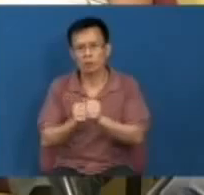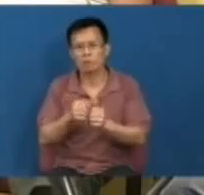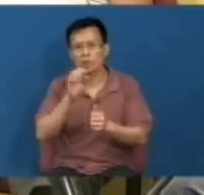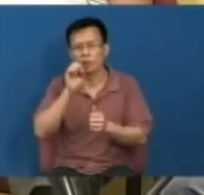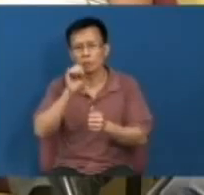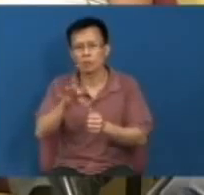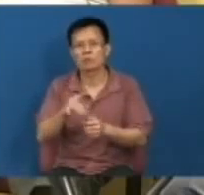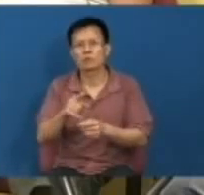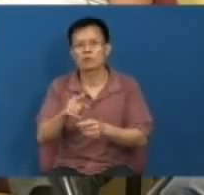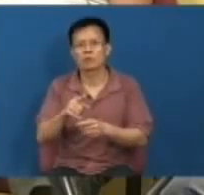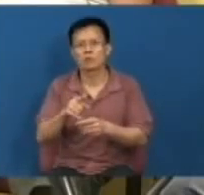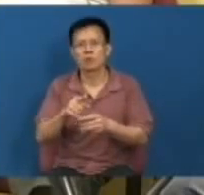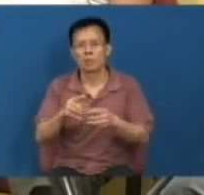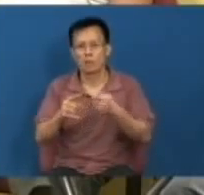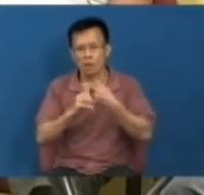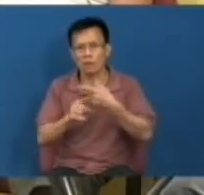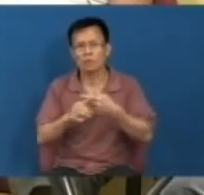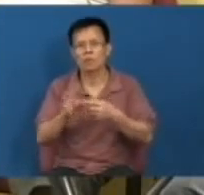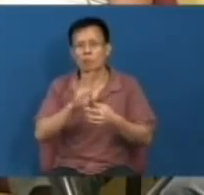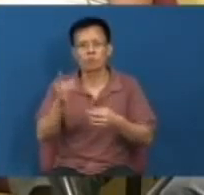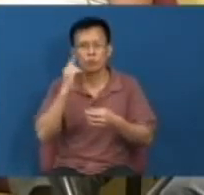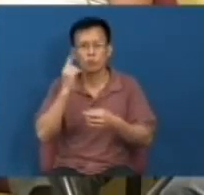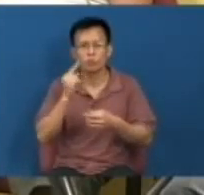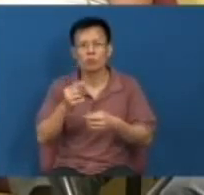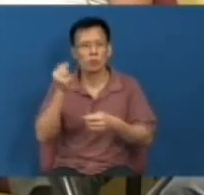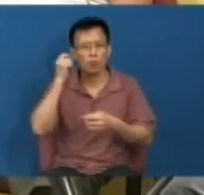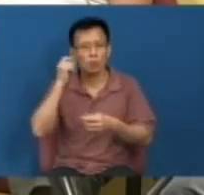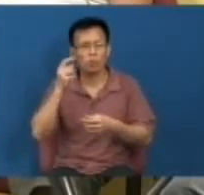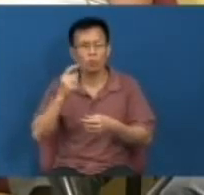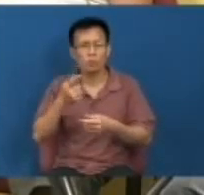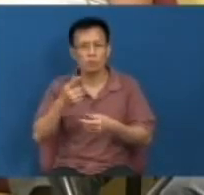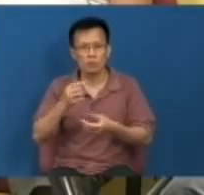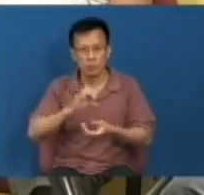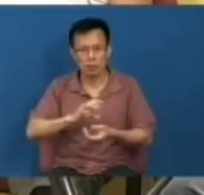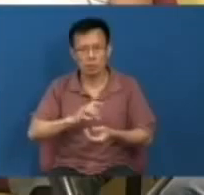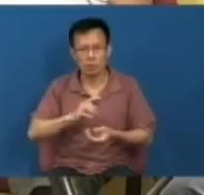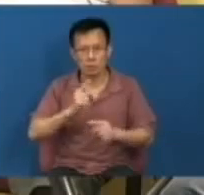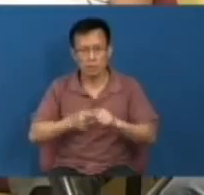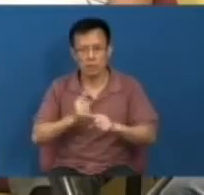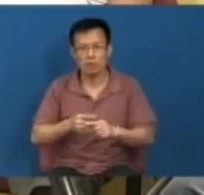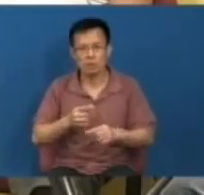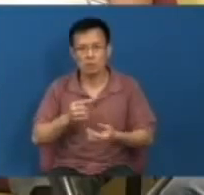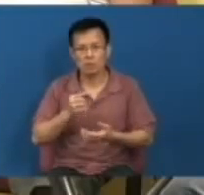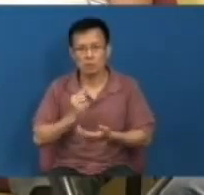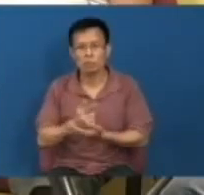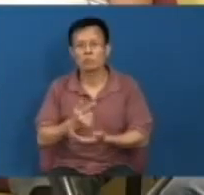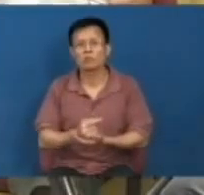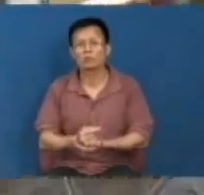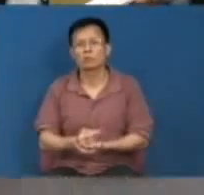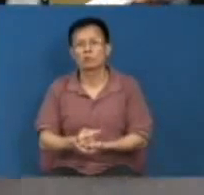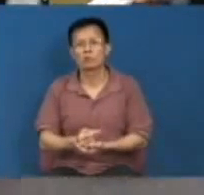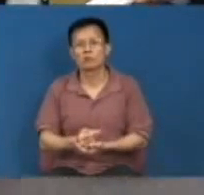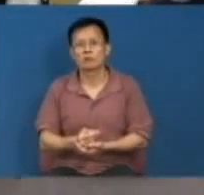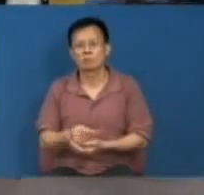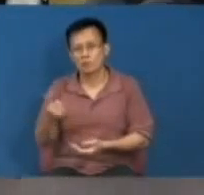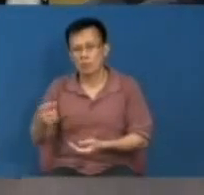果咪有咩危險就唔想啦。個女先係財富嚟㗎，嗰段唔係財富，佢就係咁講啦。 杜生，你最冷靜啦，